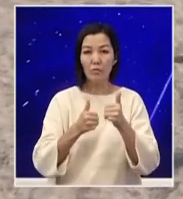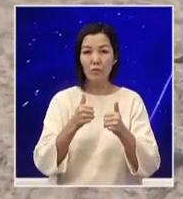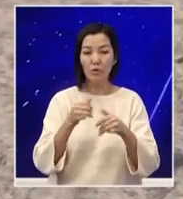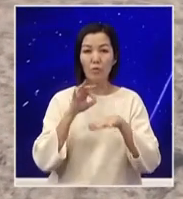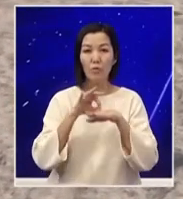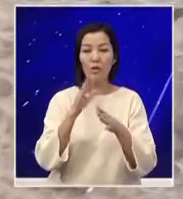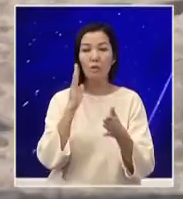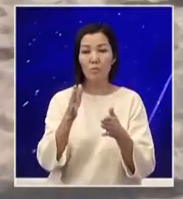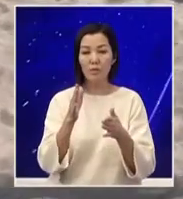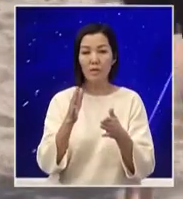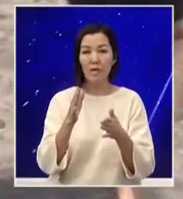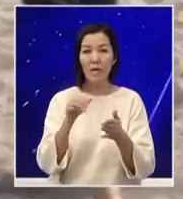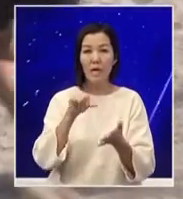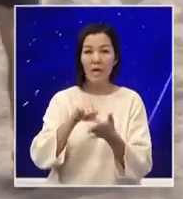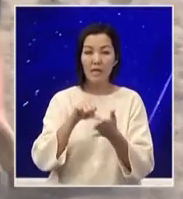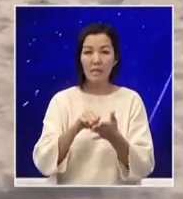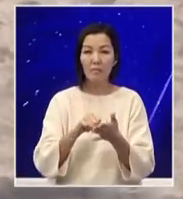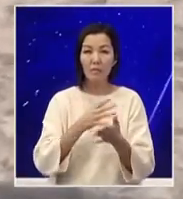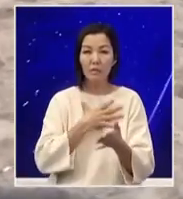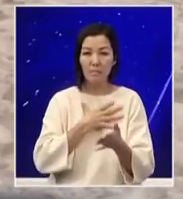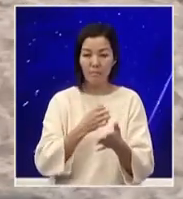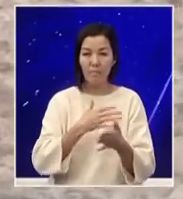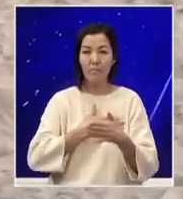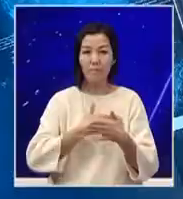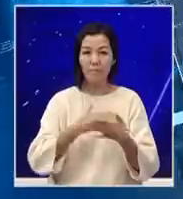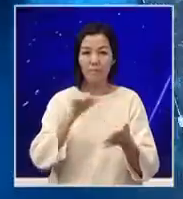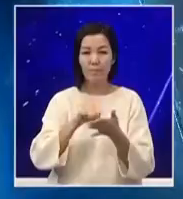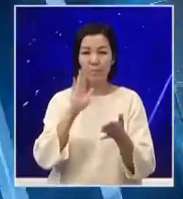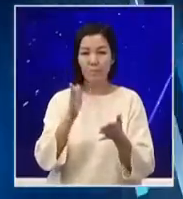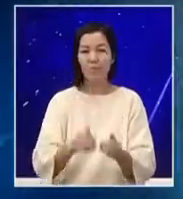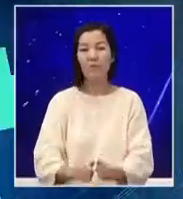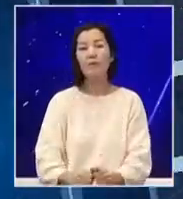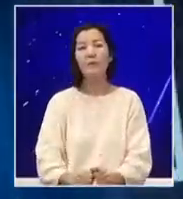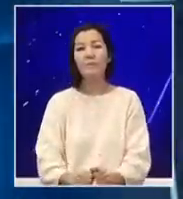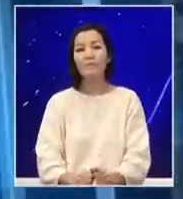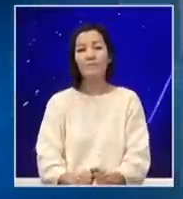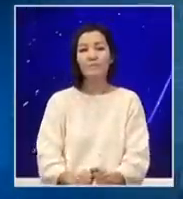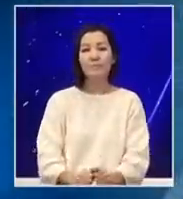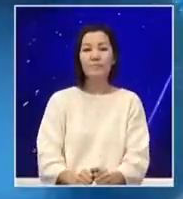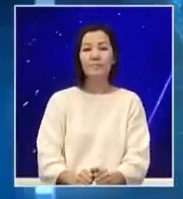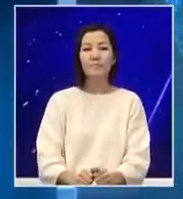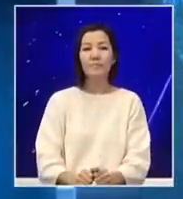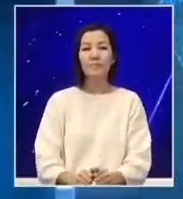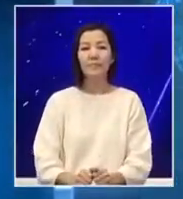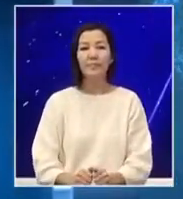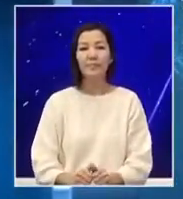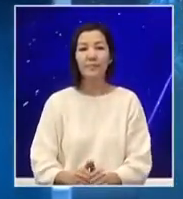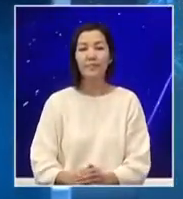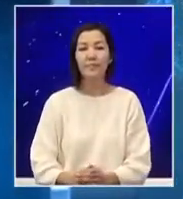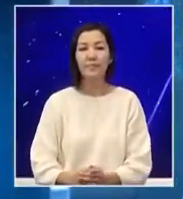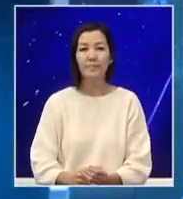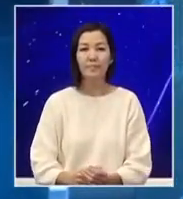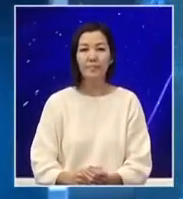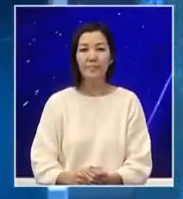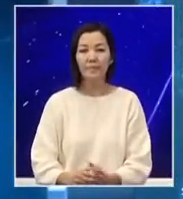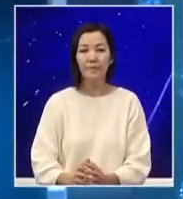оған қатысар болсақ, аянып қалмаспыз дейді жетісулық жігіттер. Жарқын Нұрланұлы, Абылай Құттықбай, Жетісу телеарнасы,